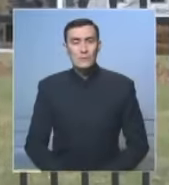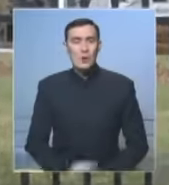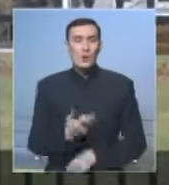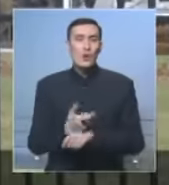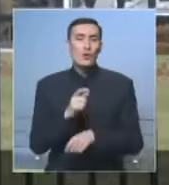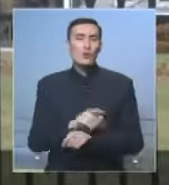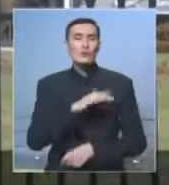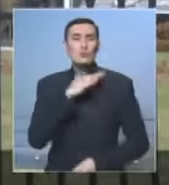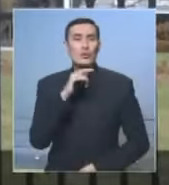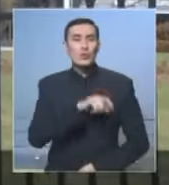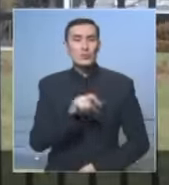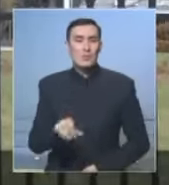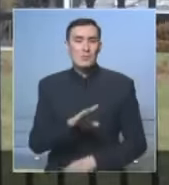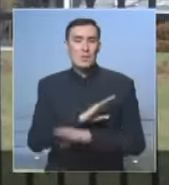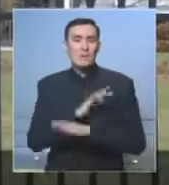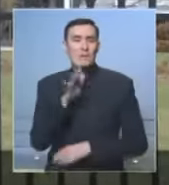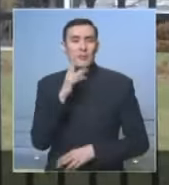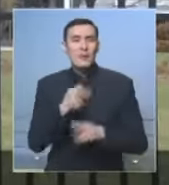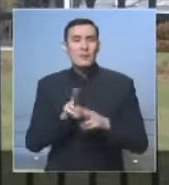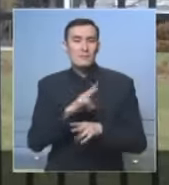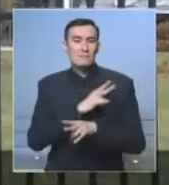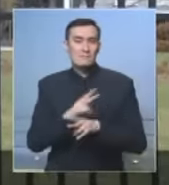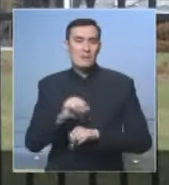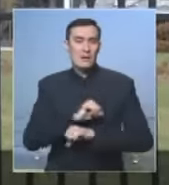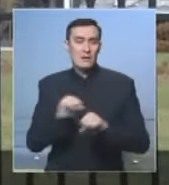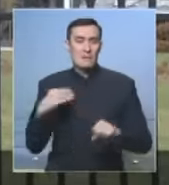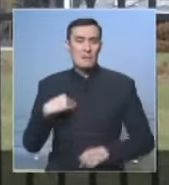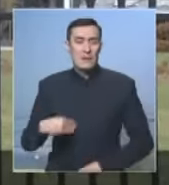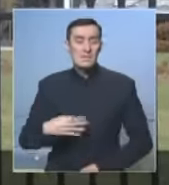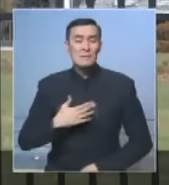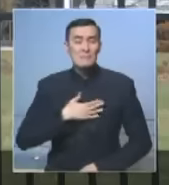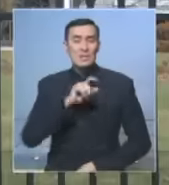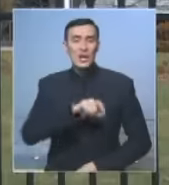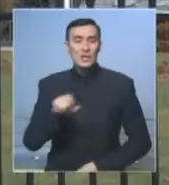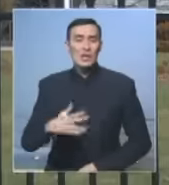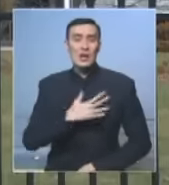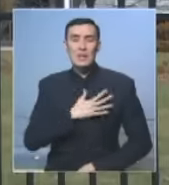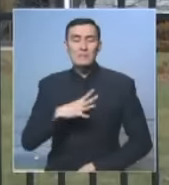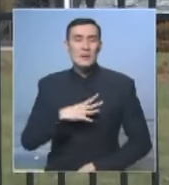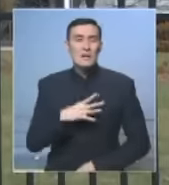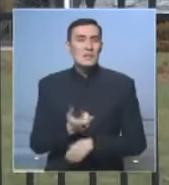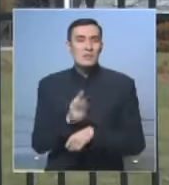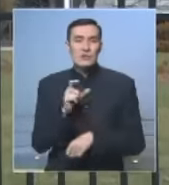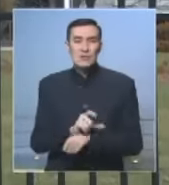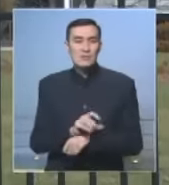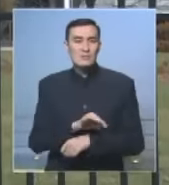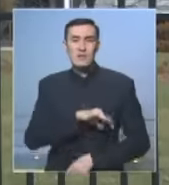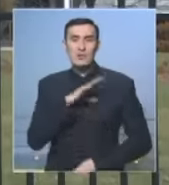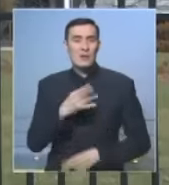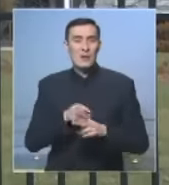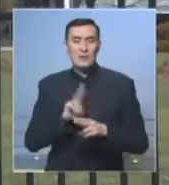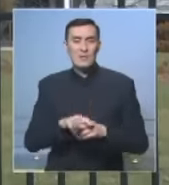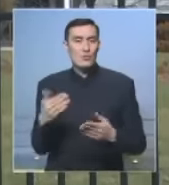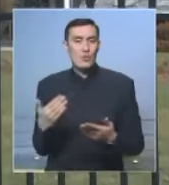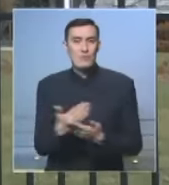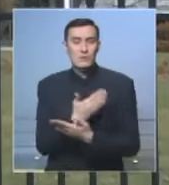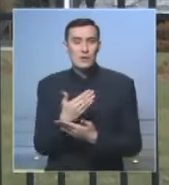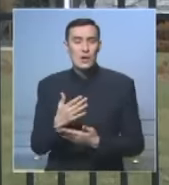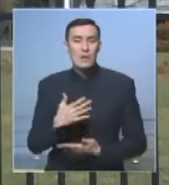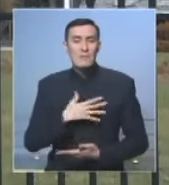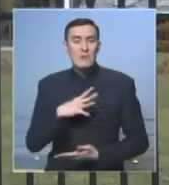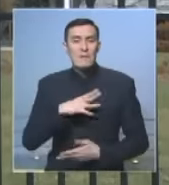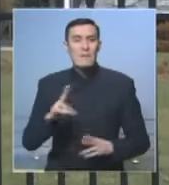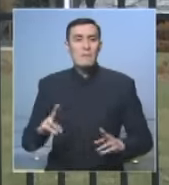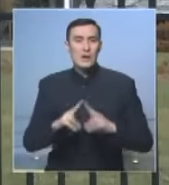Очень много людей погибло во время этих терактов во Франции. И мы, граждане Канады, были совершенно ошеломлены этой новостью. Лично у меня в